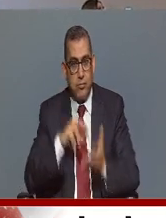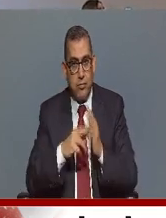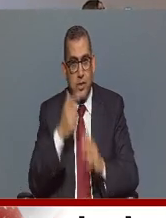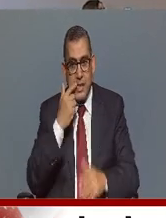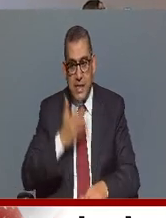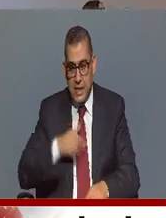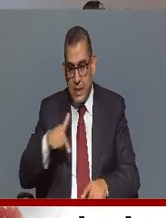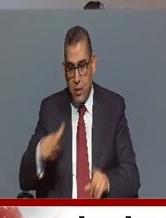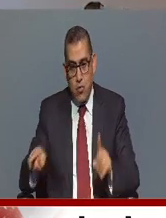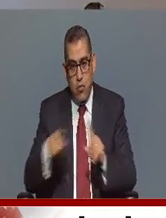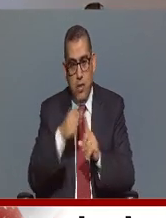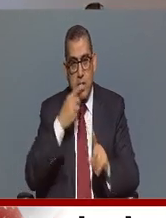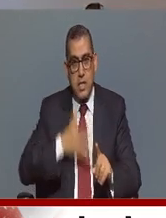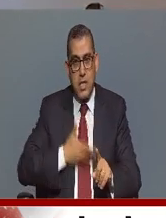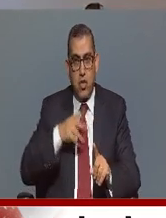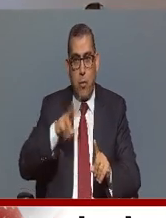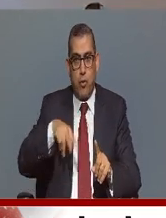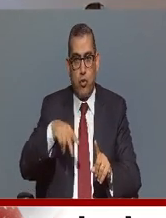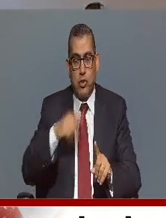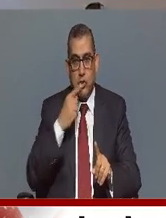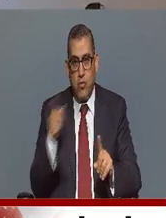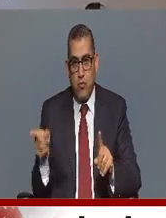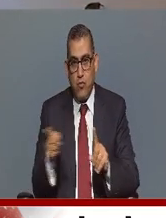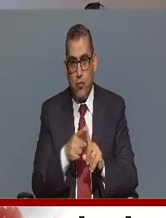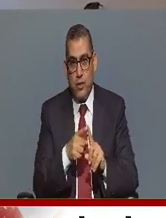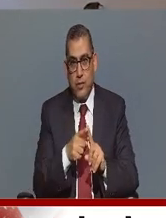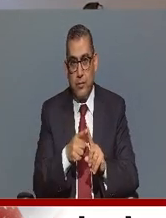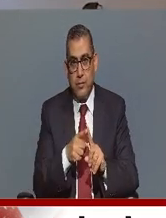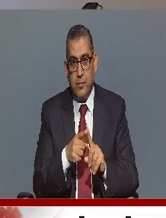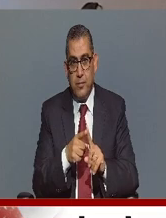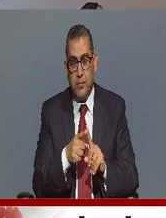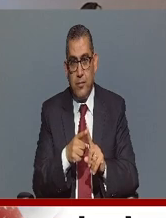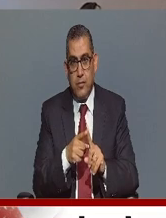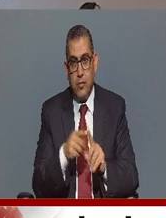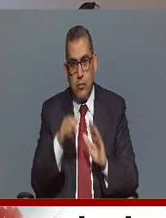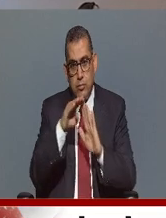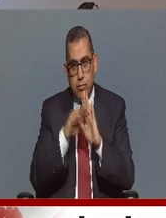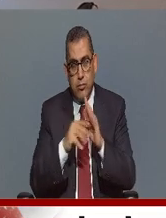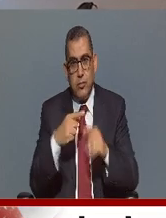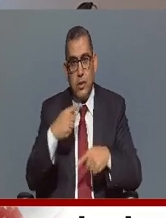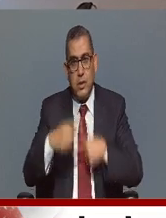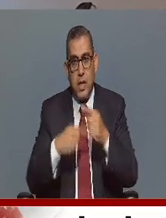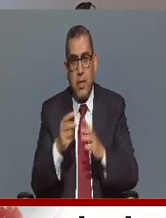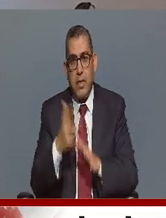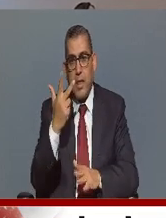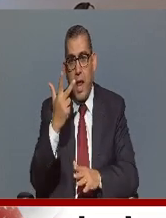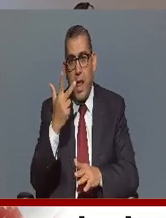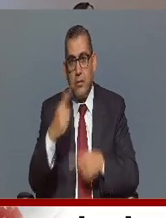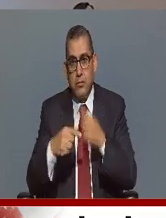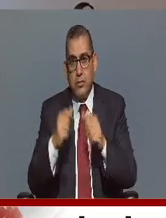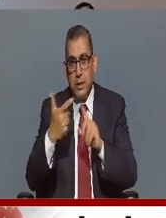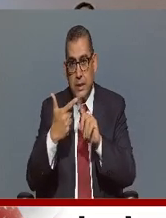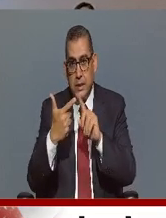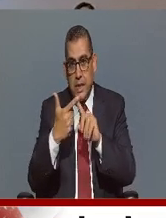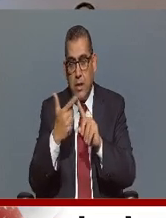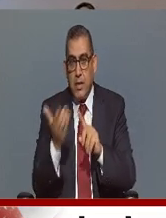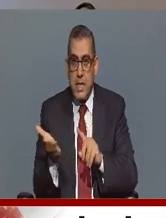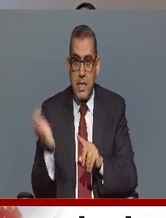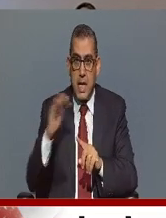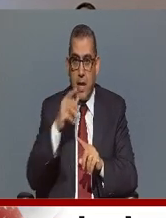إلى 18 سنة. أقيم 3 دورات، في الدورة الثانية تم إضافة